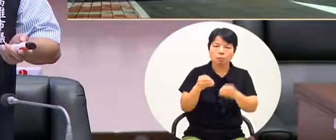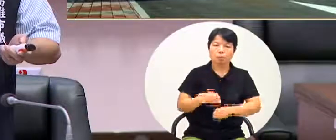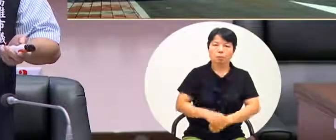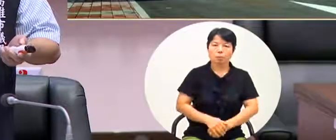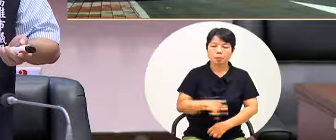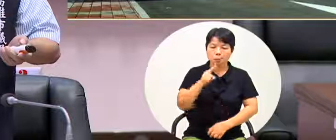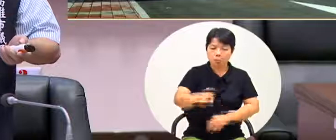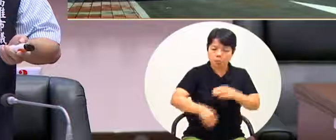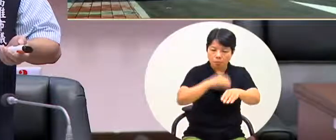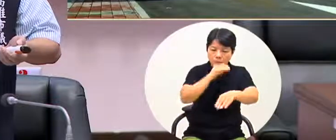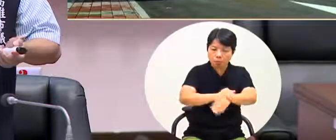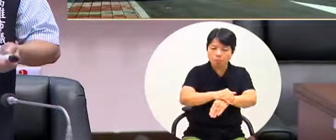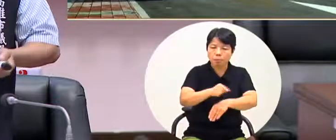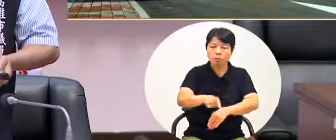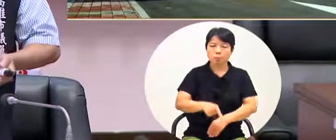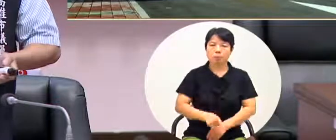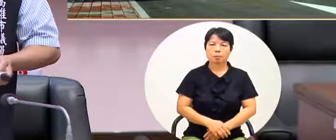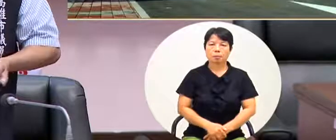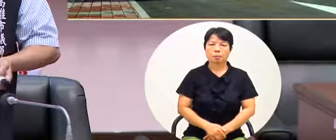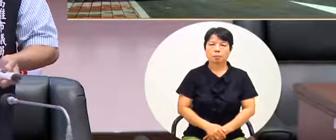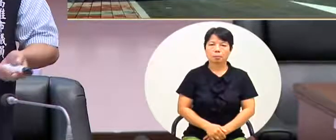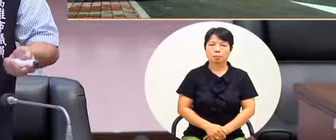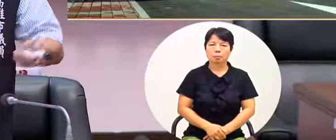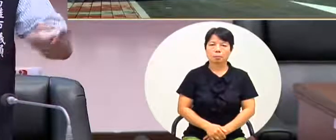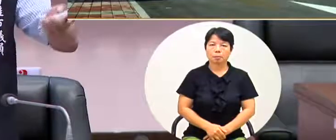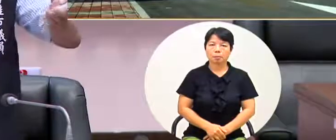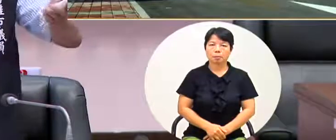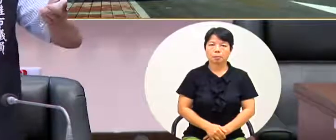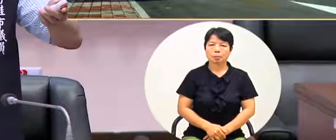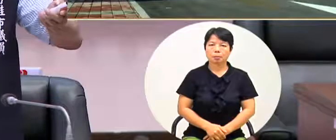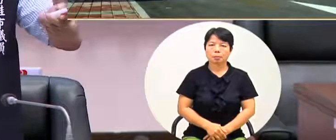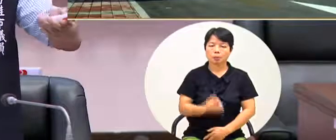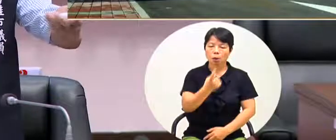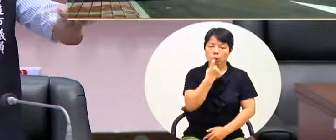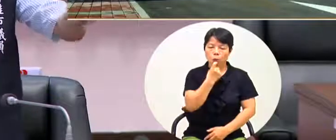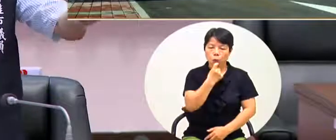个绿化的这植栽的部分吼，